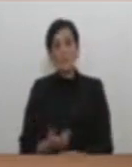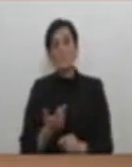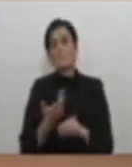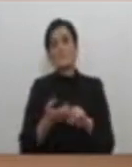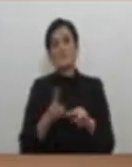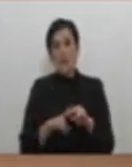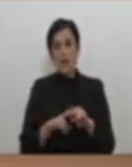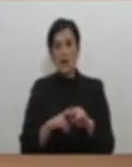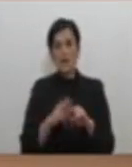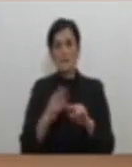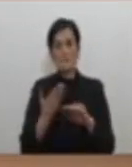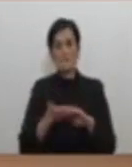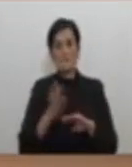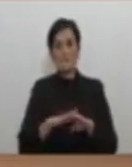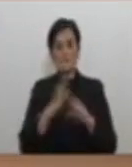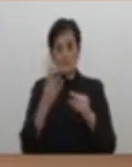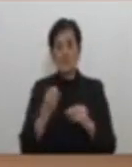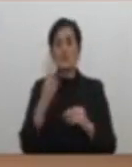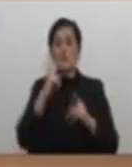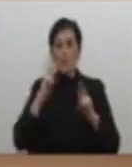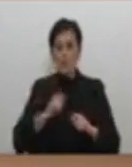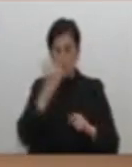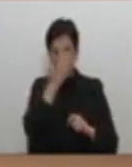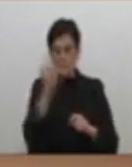დღეებია კიდევ ერთხელ ჩვენი თანადგომა უკრაინელ ხალხს და უკრაინის